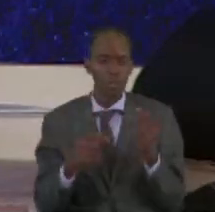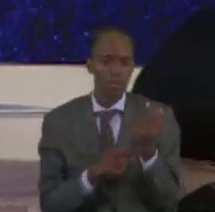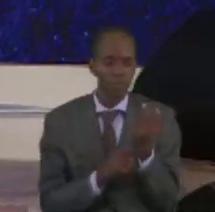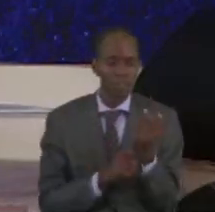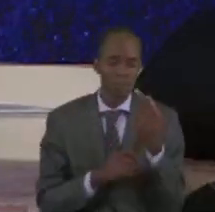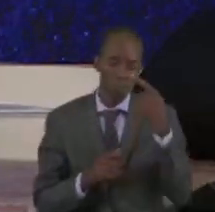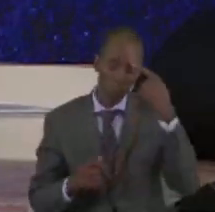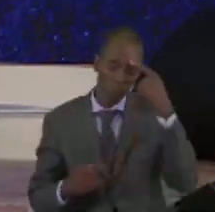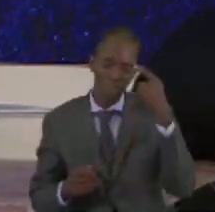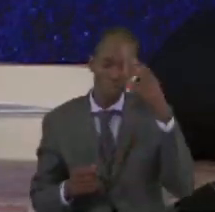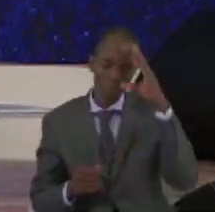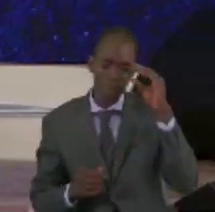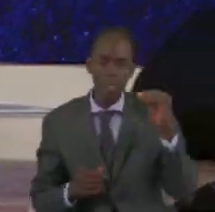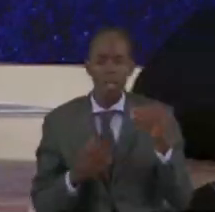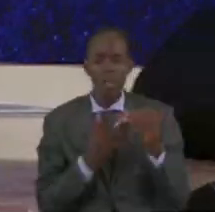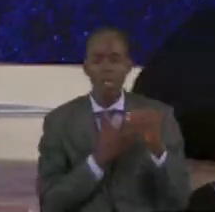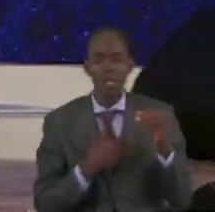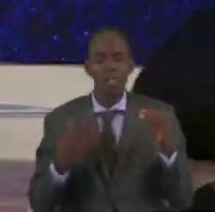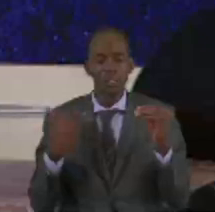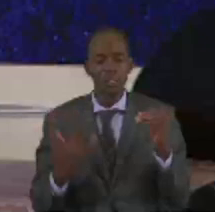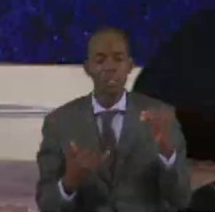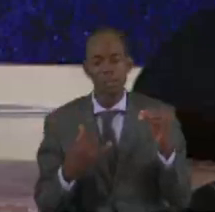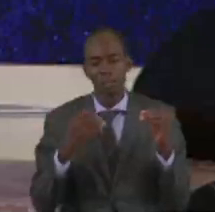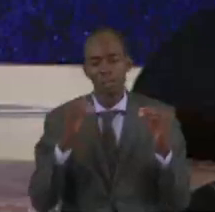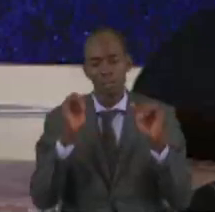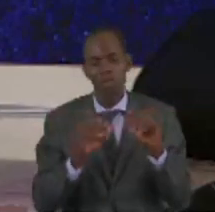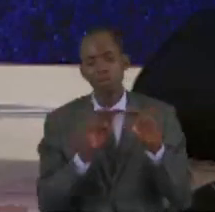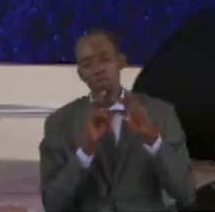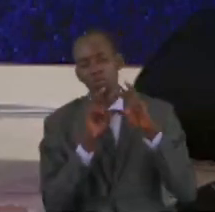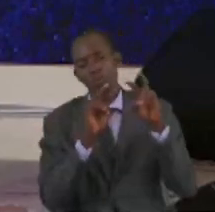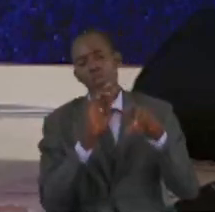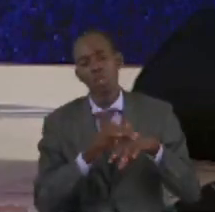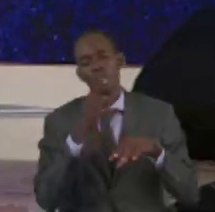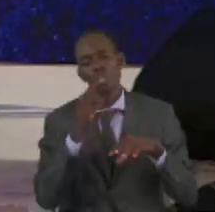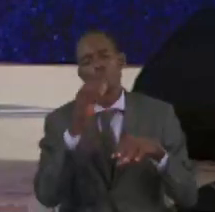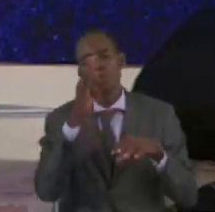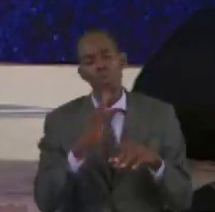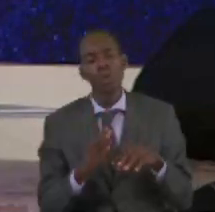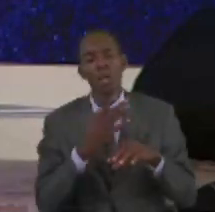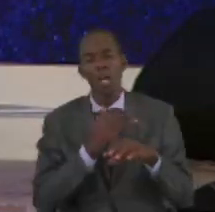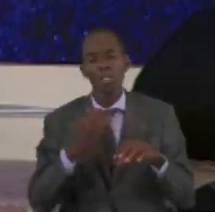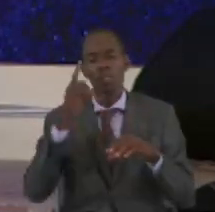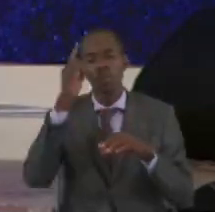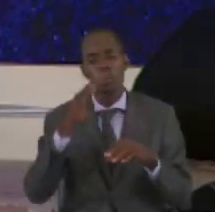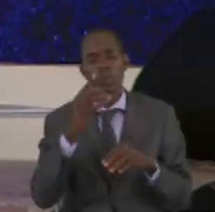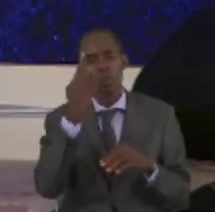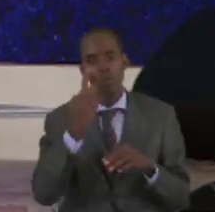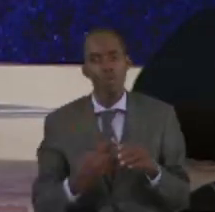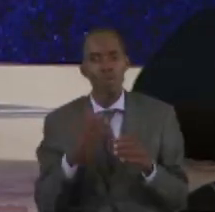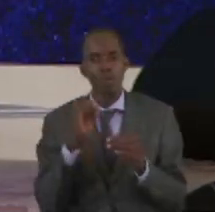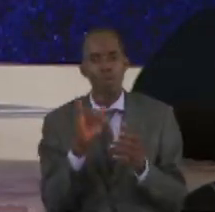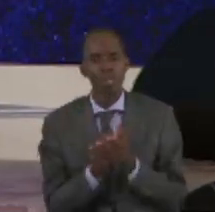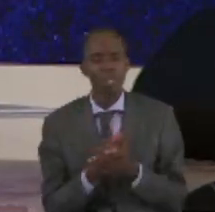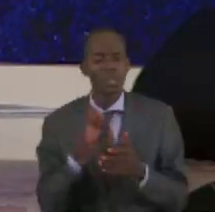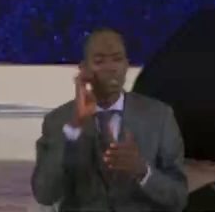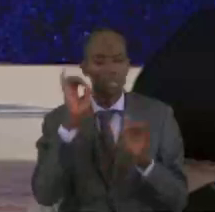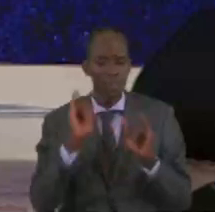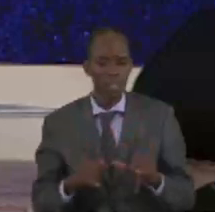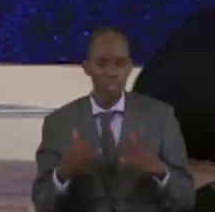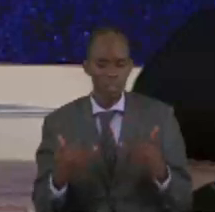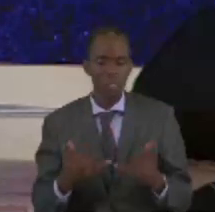chair, de l'homme, de la femme qui craignent, et ils peuvent maintenant regarder Dieu, et regarder Dieu seul, afin